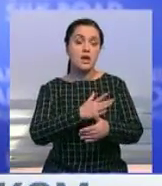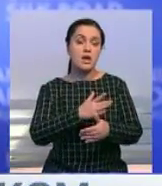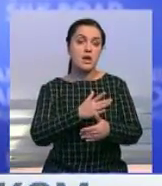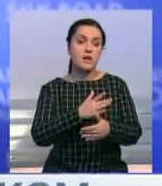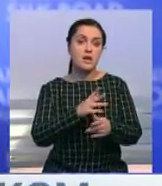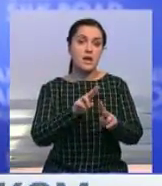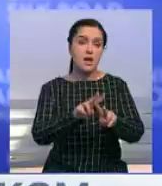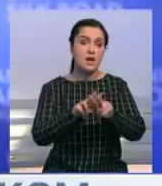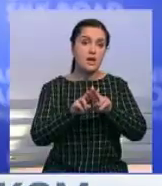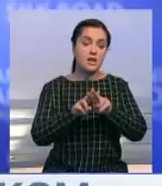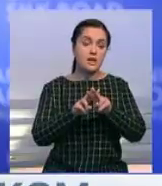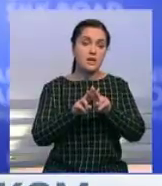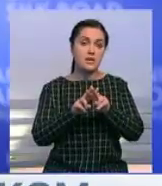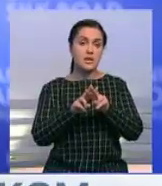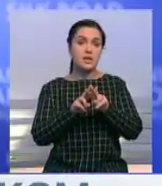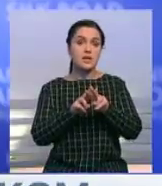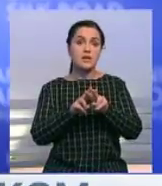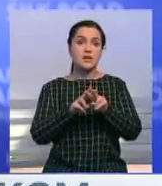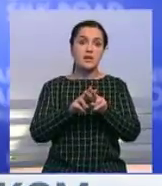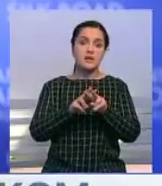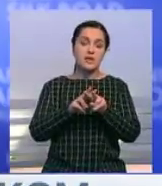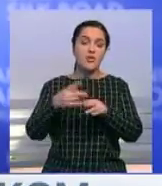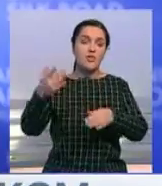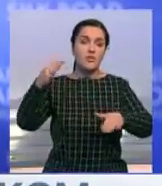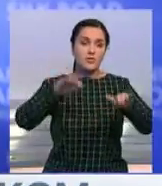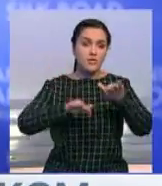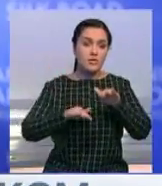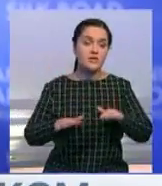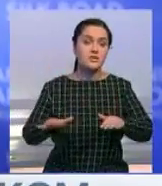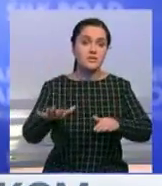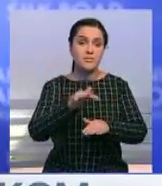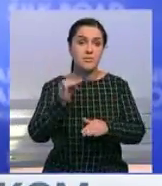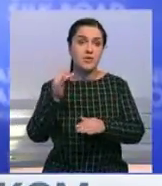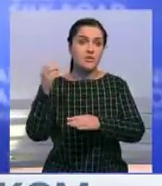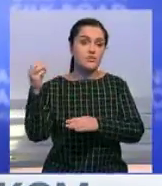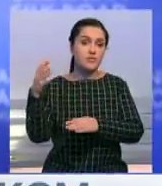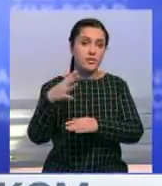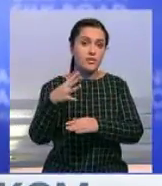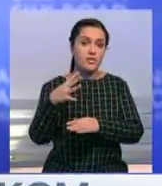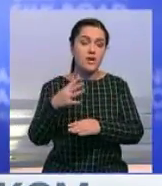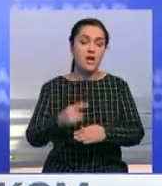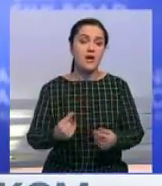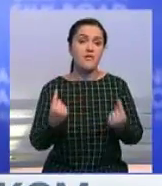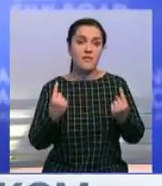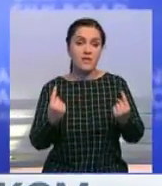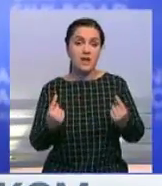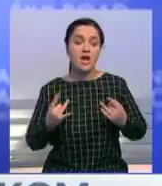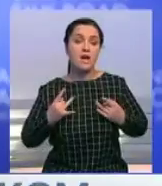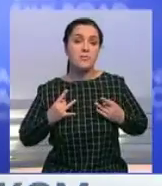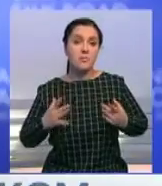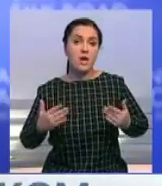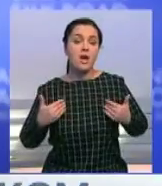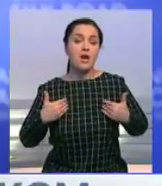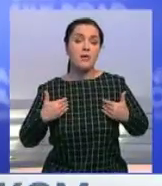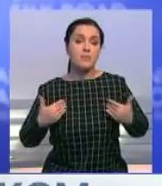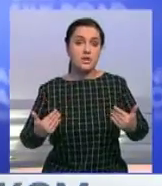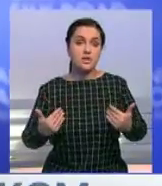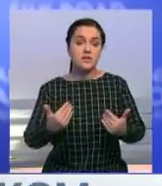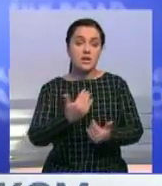страну гор, степей и солнца с великим праздником. А пожелания